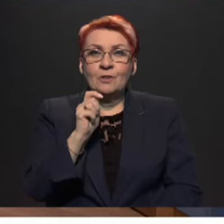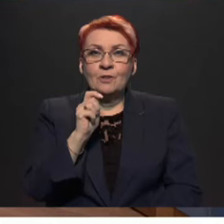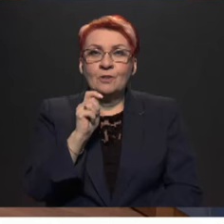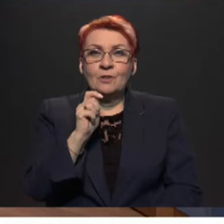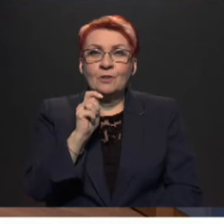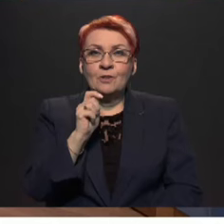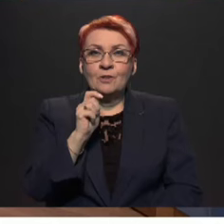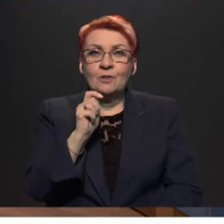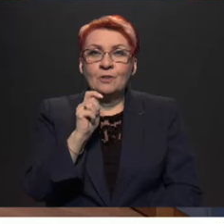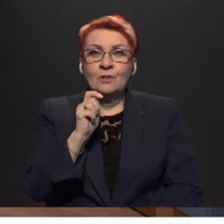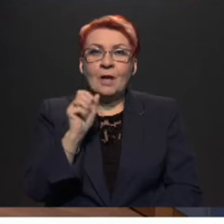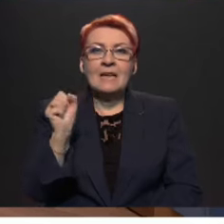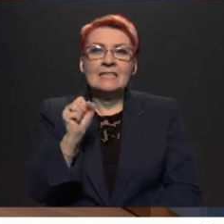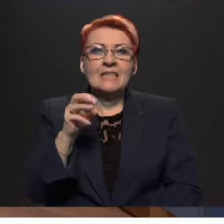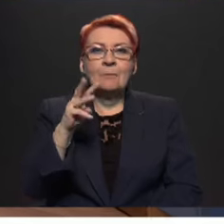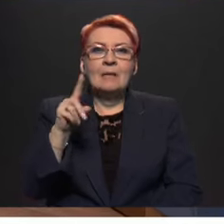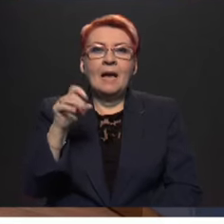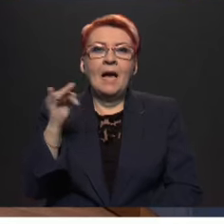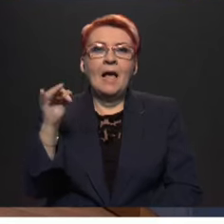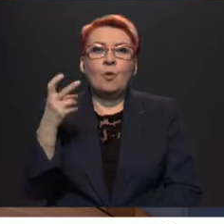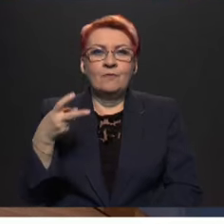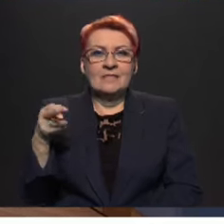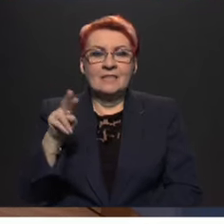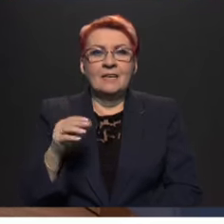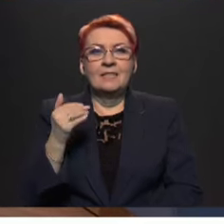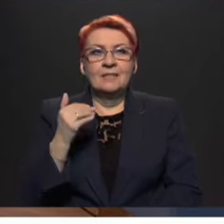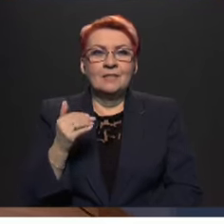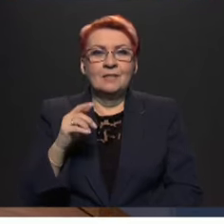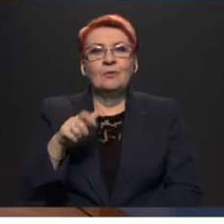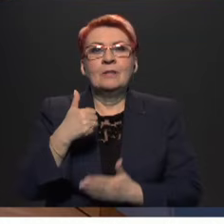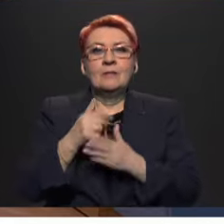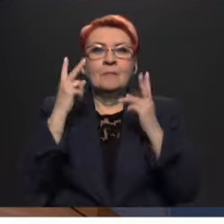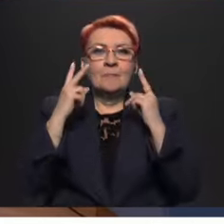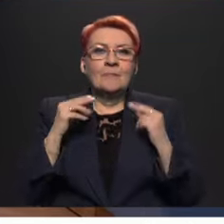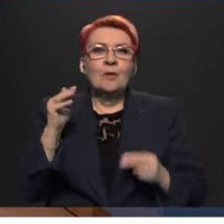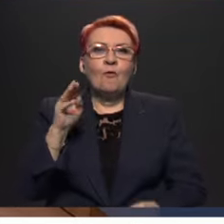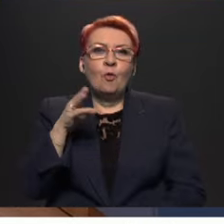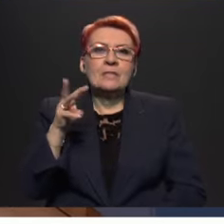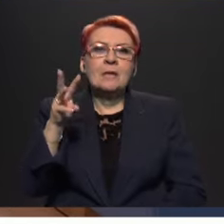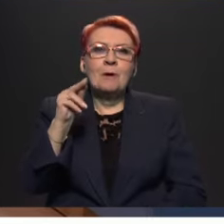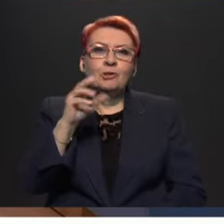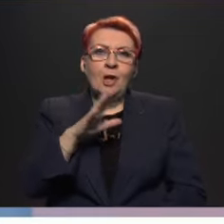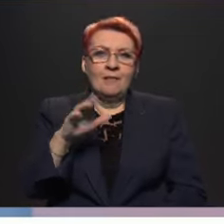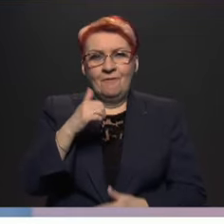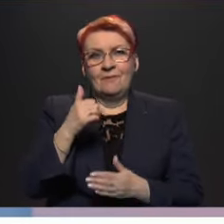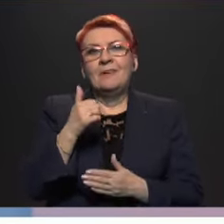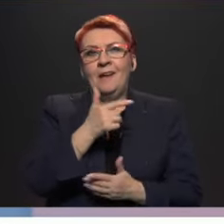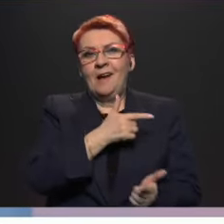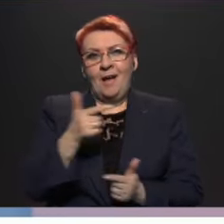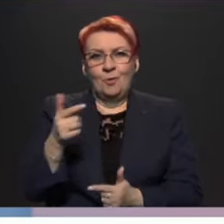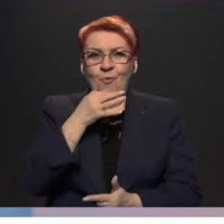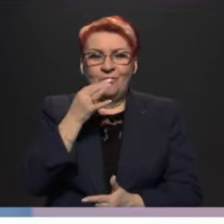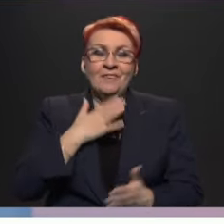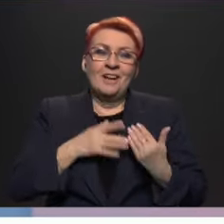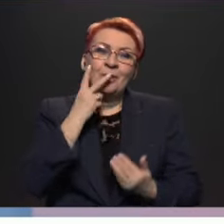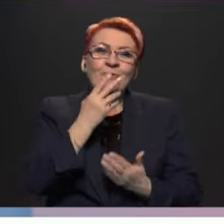И ответ священника, я ее ведущая Александра Михайловская. Сегодня иеромонах Фотий Мочалов готов ответить на ваши вопросы. Батюшка, здравствуйте, рада вас